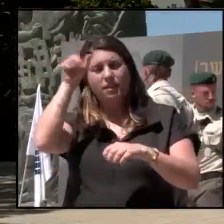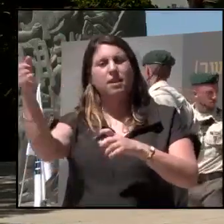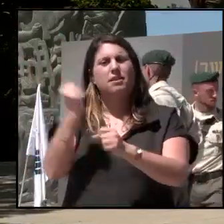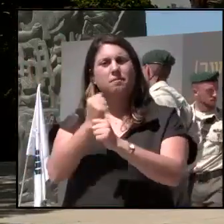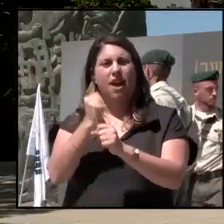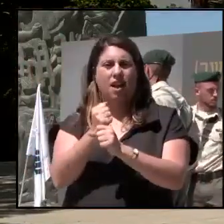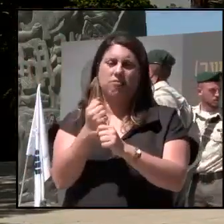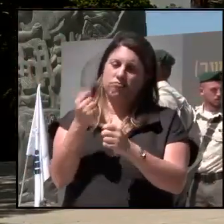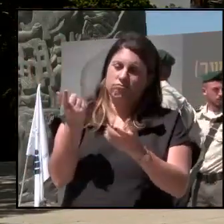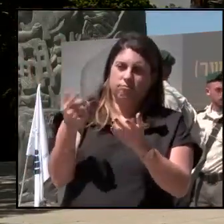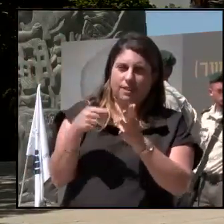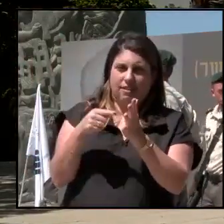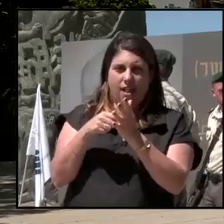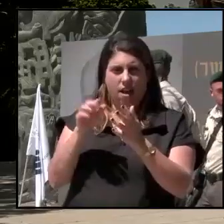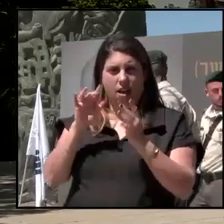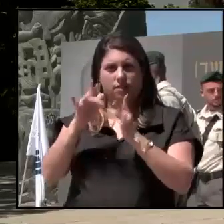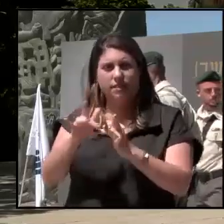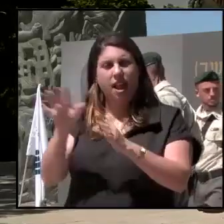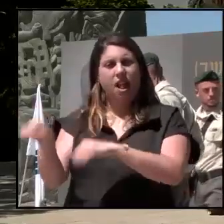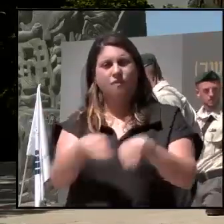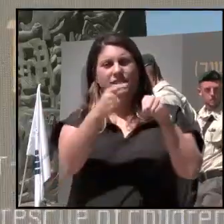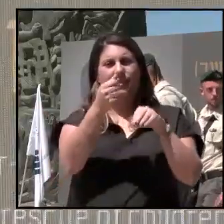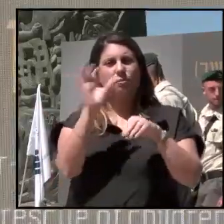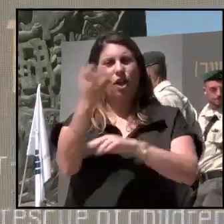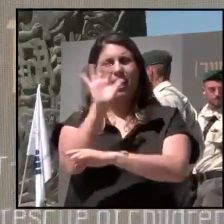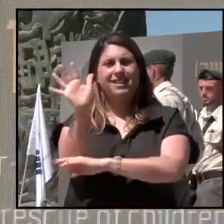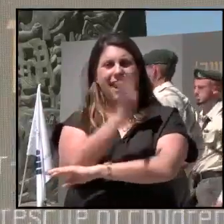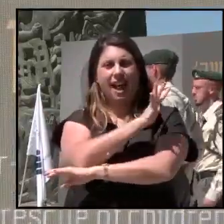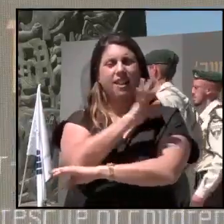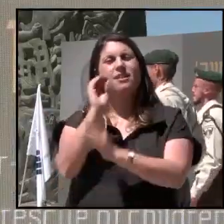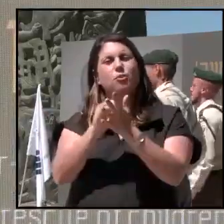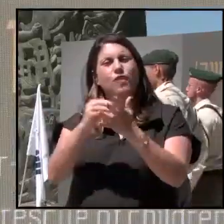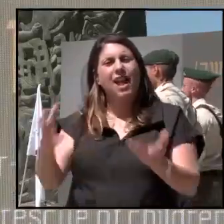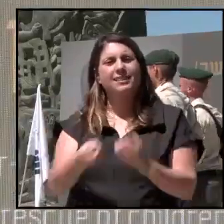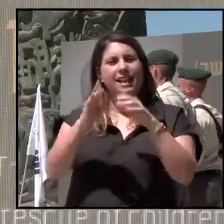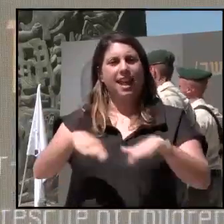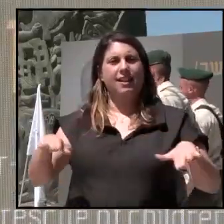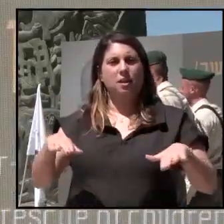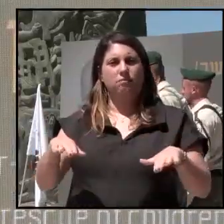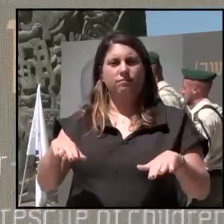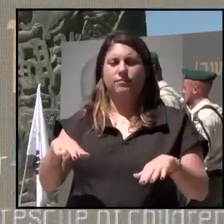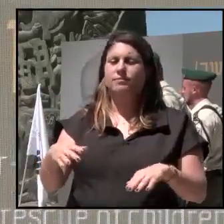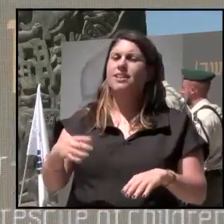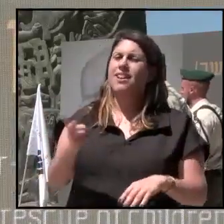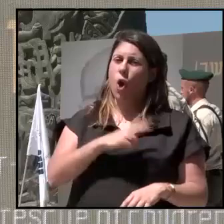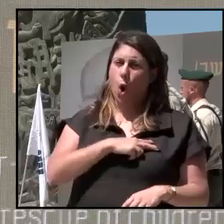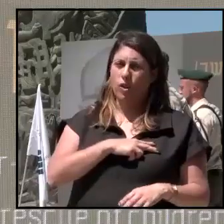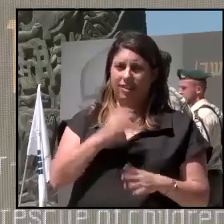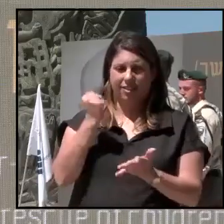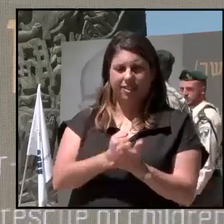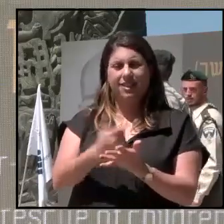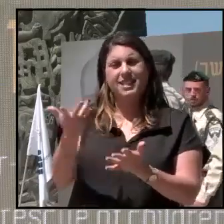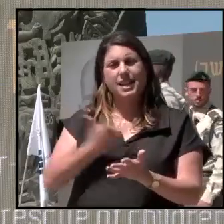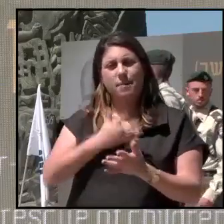במסגרת הרזיסטנס היהודי בצרפת להעברת כספים של קק"ל לצורכי הצלת ילדים. את האות יקבל